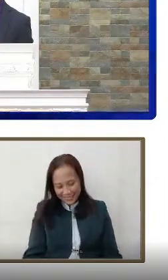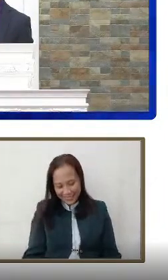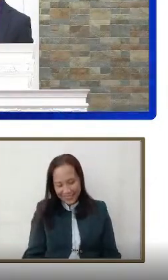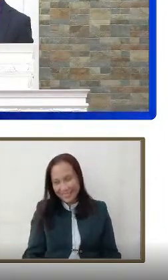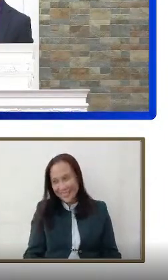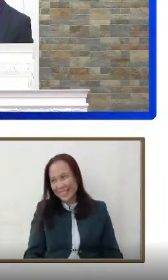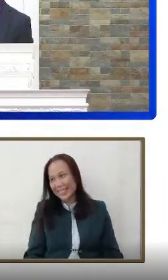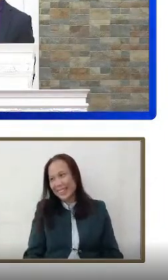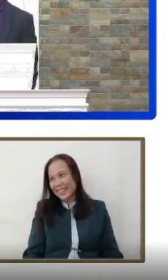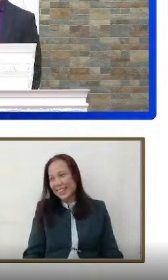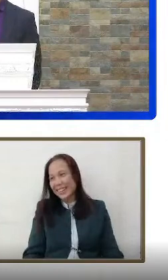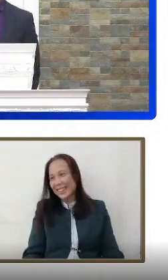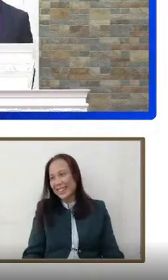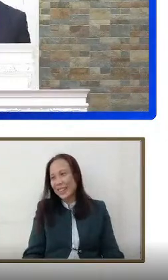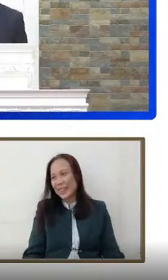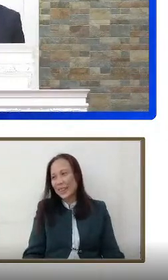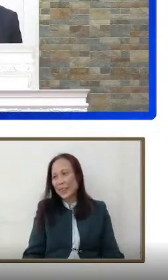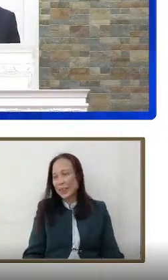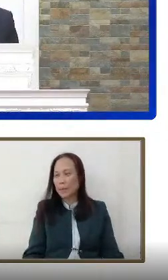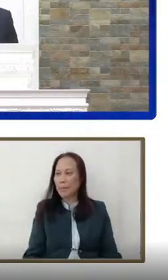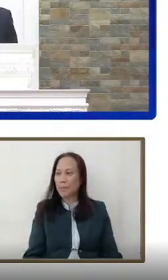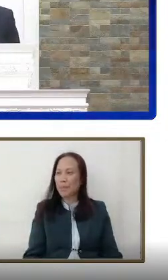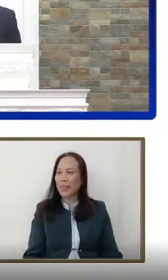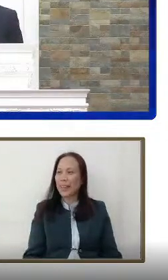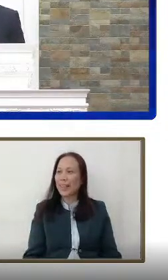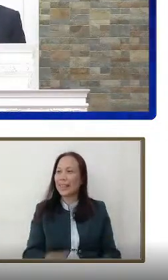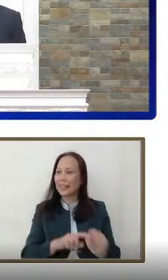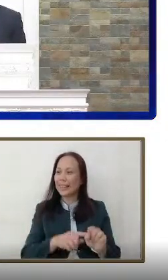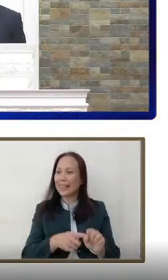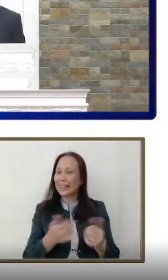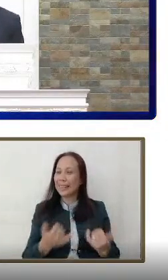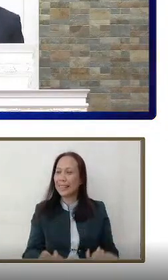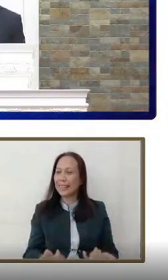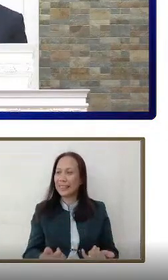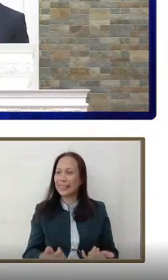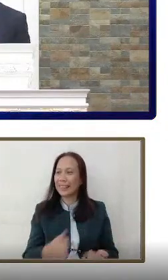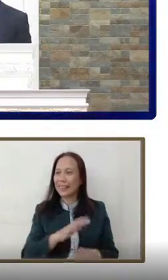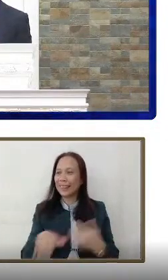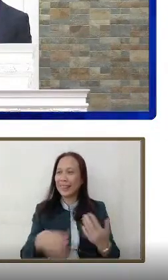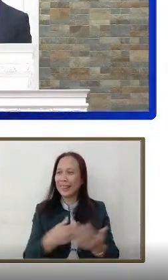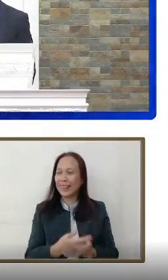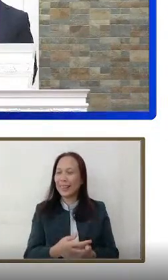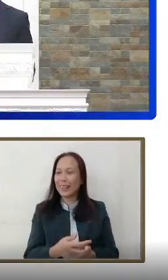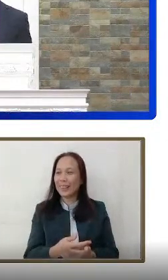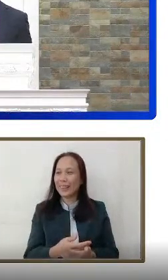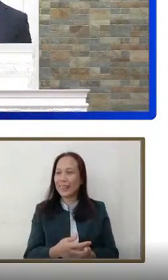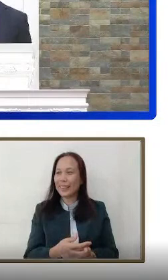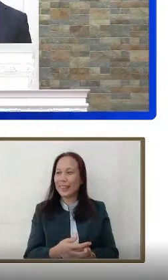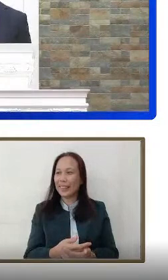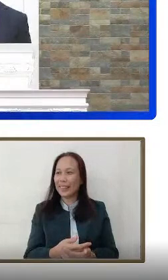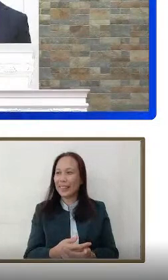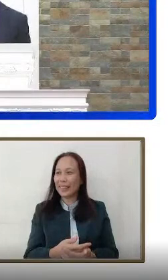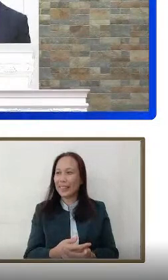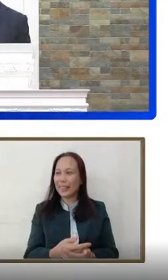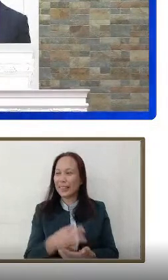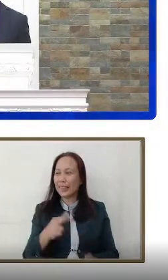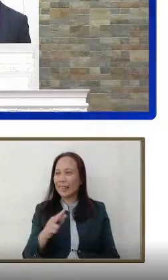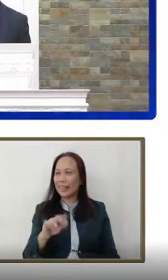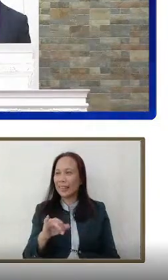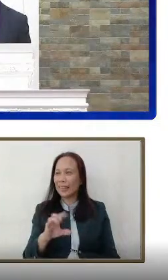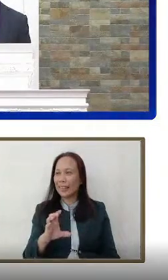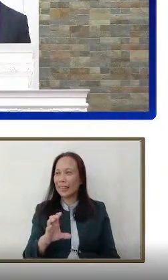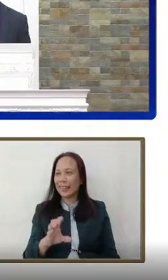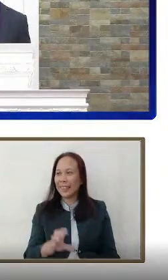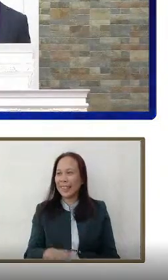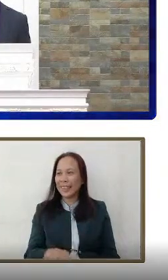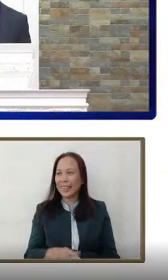Niloloko mo, yes, Rick. Simula ngayon, mga kapatid, sa lahat na nakakapakinig sa akin, si Rick po, mula ngayon, balik na po siya sa Katoliko.